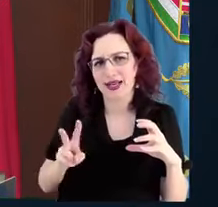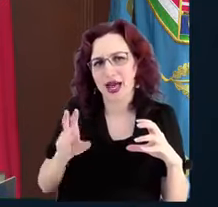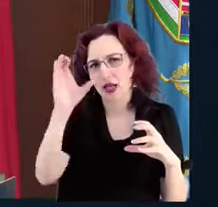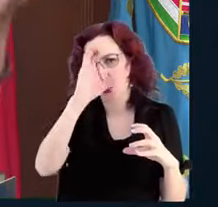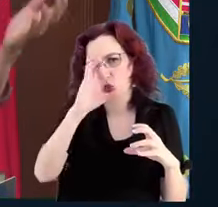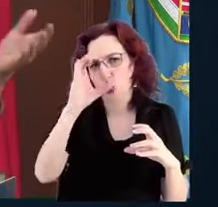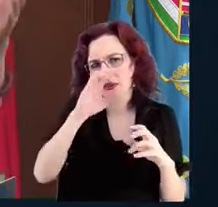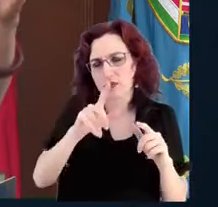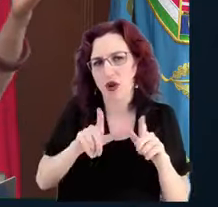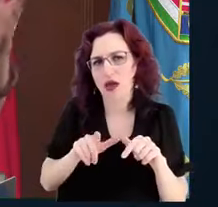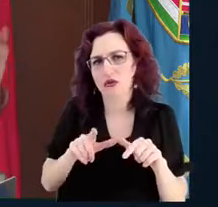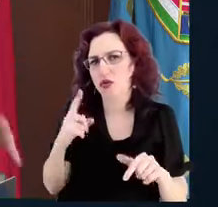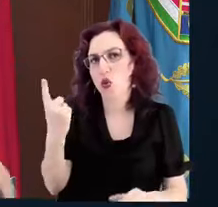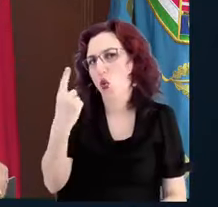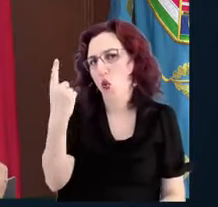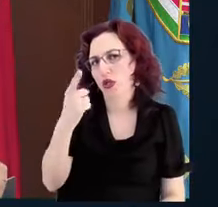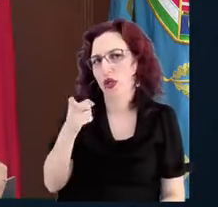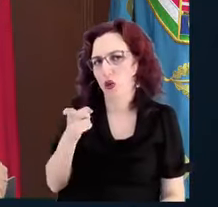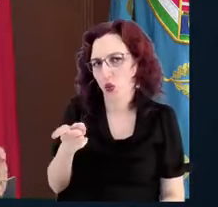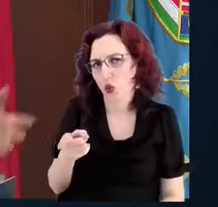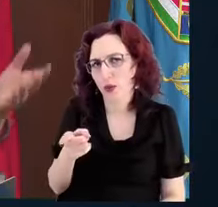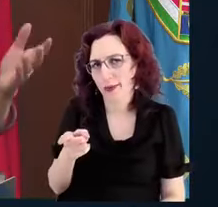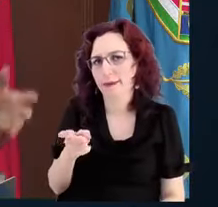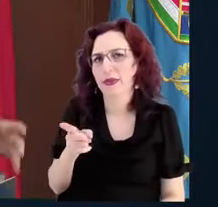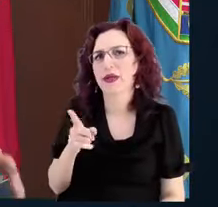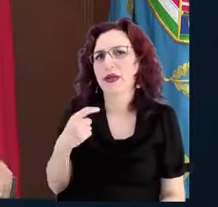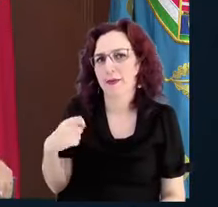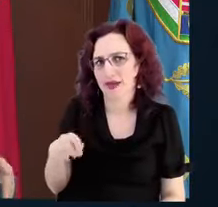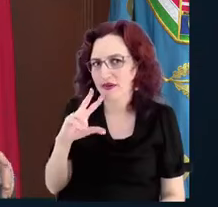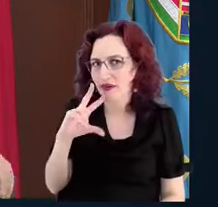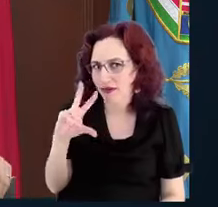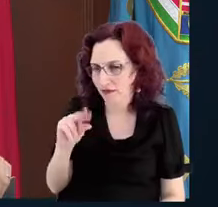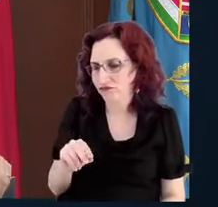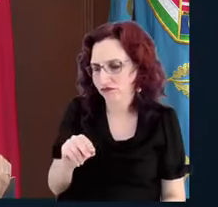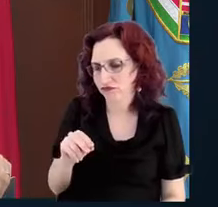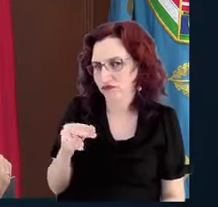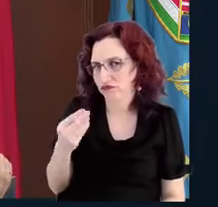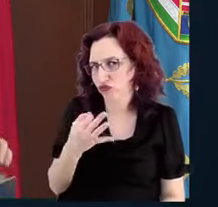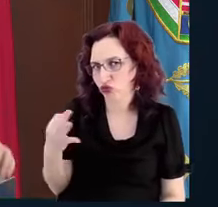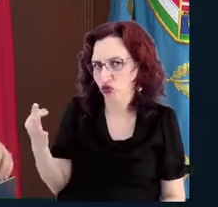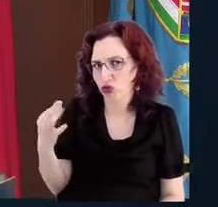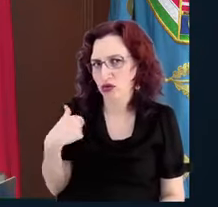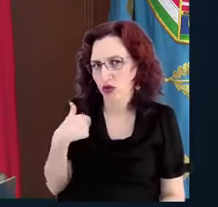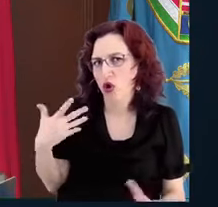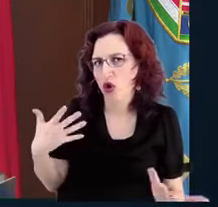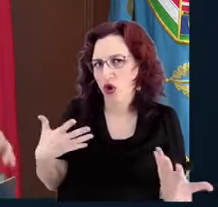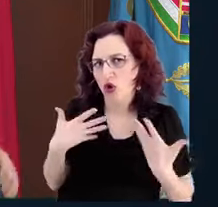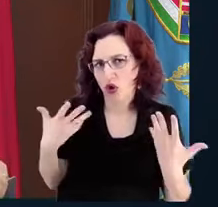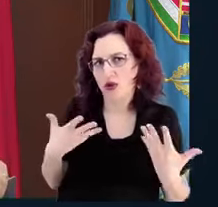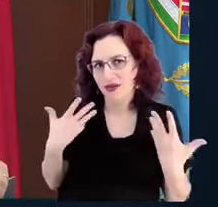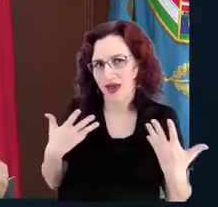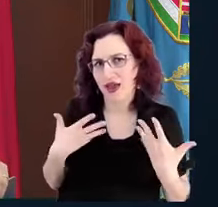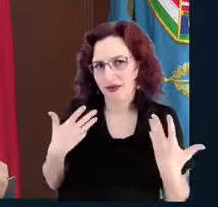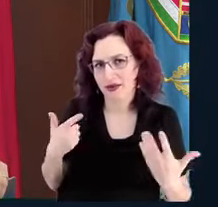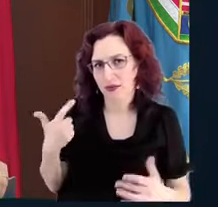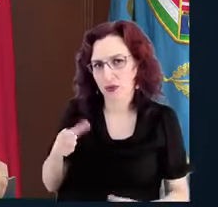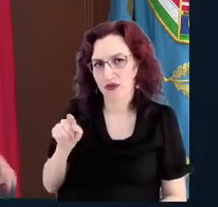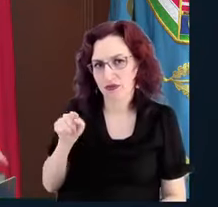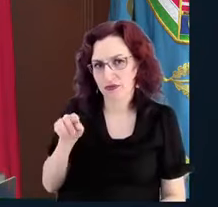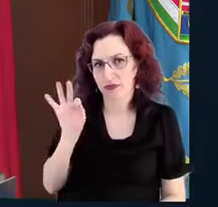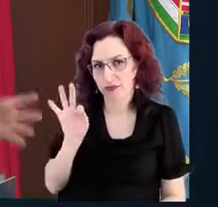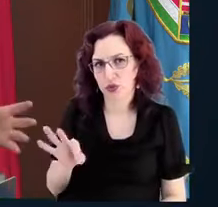il presidente lo richiamava correttamente e ne sono contenta perché è una anche questo è un aspetto che credo vada